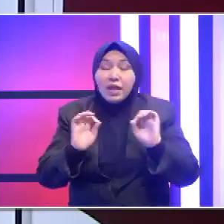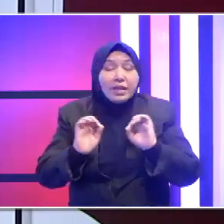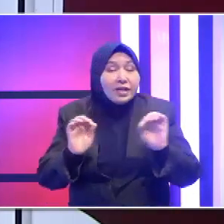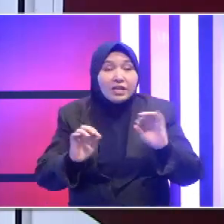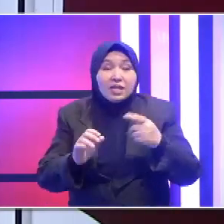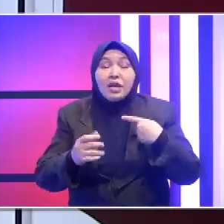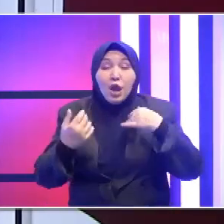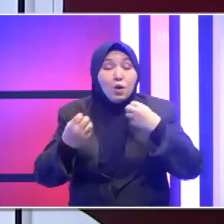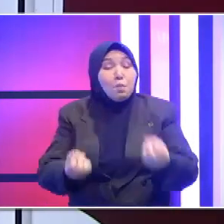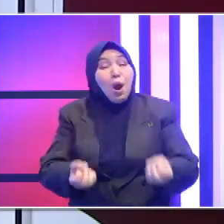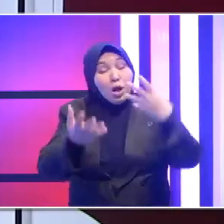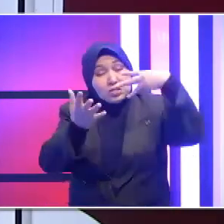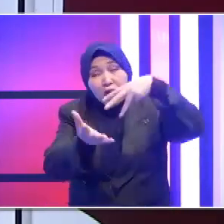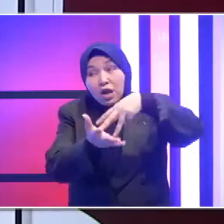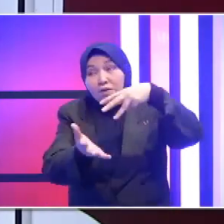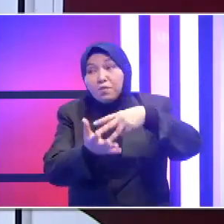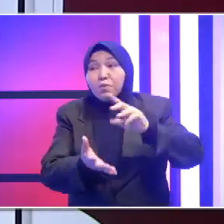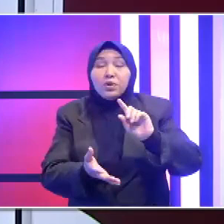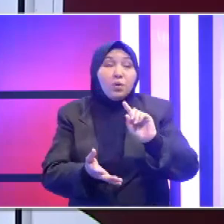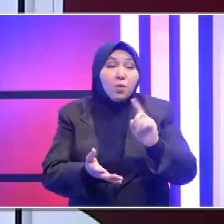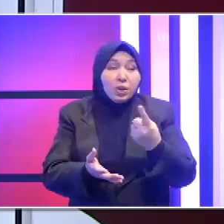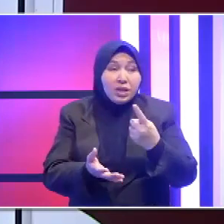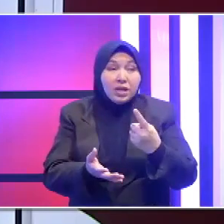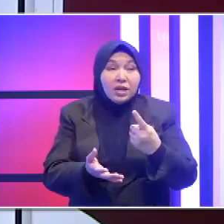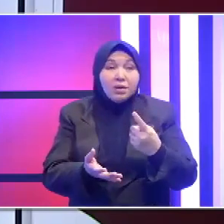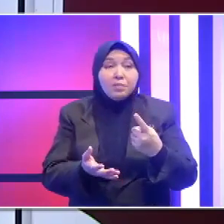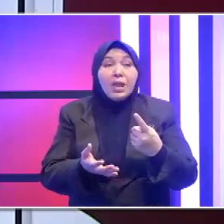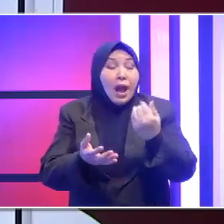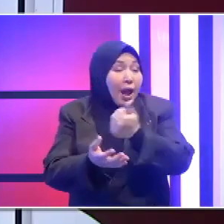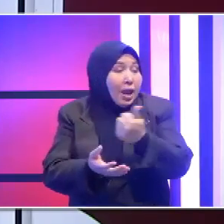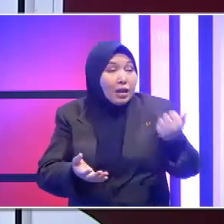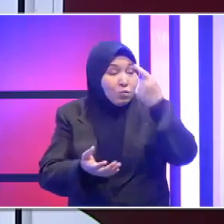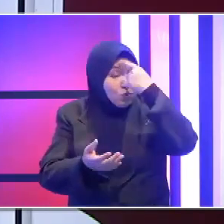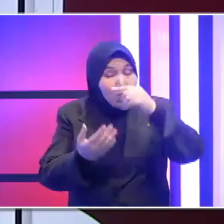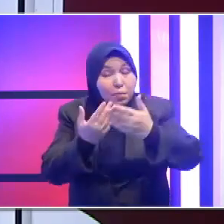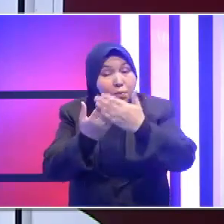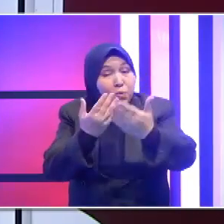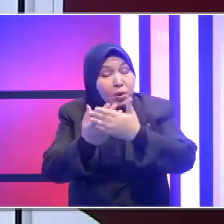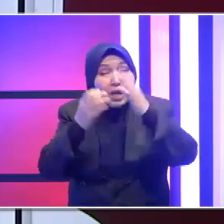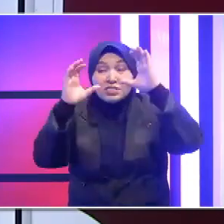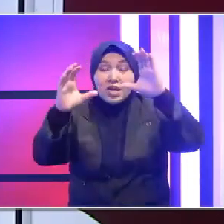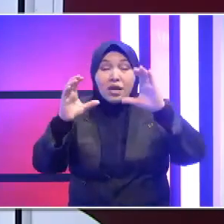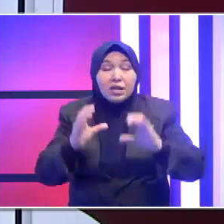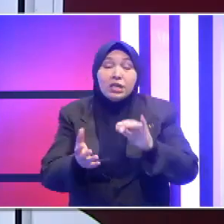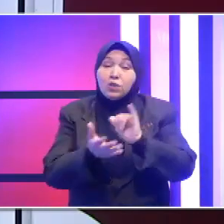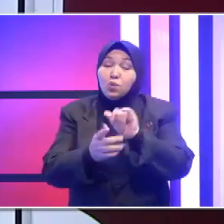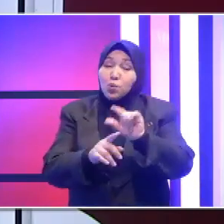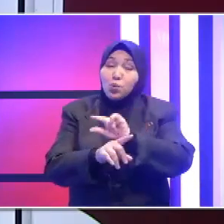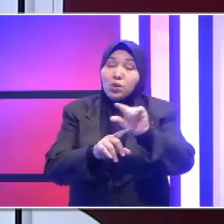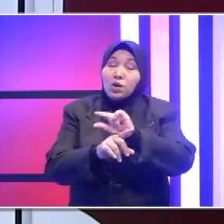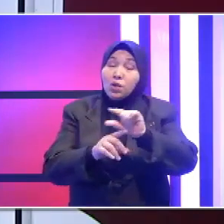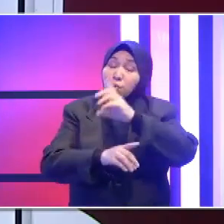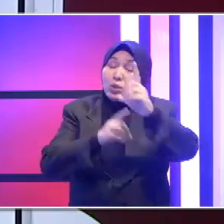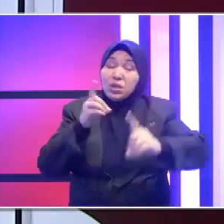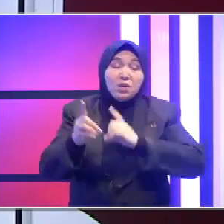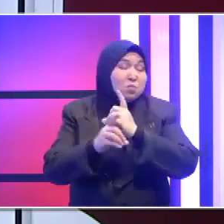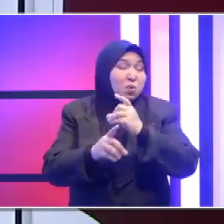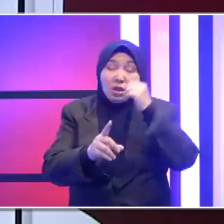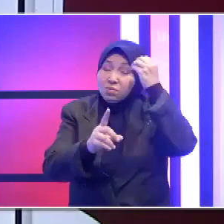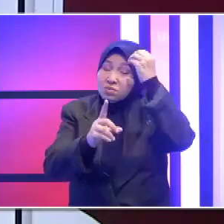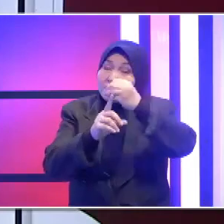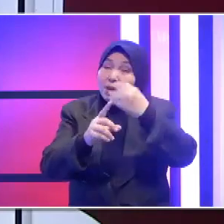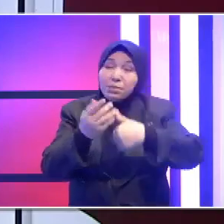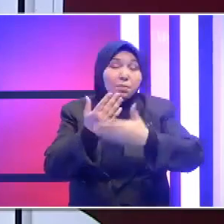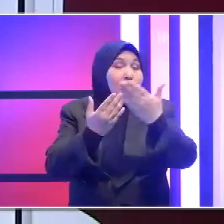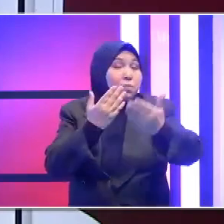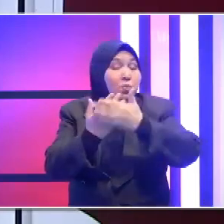garpu ia hanyalah alat untuk kita memudah cari hidup kita itulah dunia dunia bukan tujuan tetapi ia